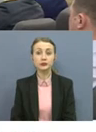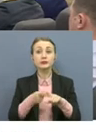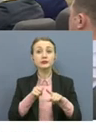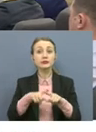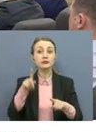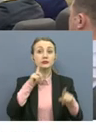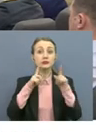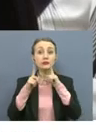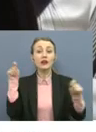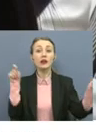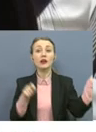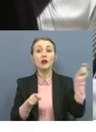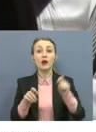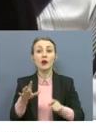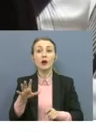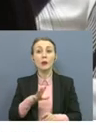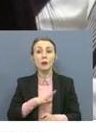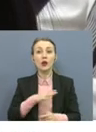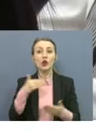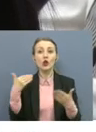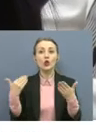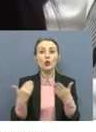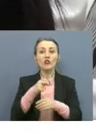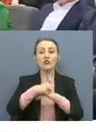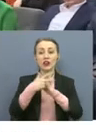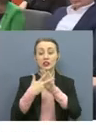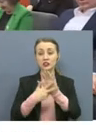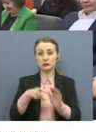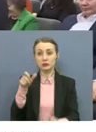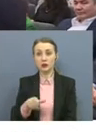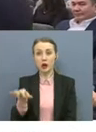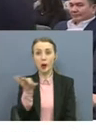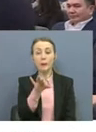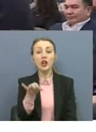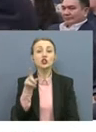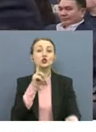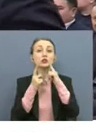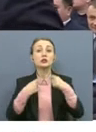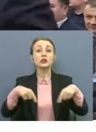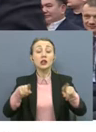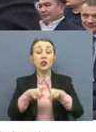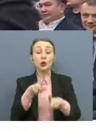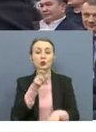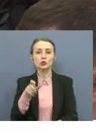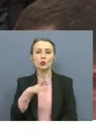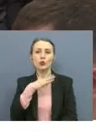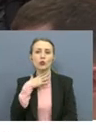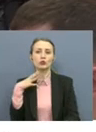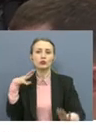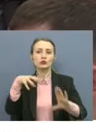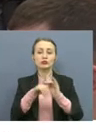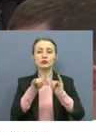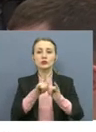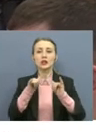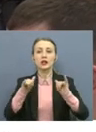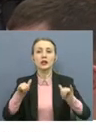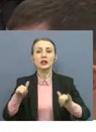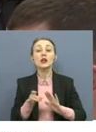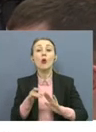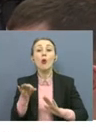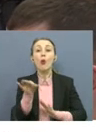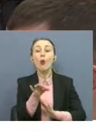18 жаңа мүшесі тағайындалды. Сондай-ақ өңірдің дамуына елеулі үлес қосқан бірқатар азаматтар мәслихаттың 25 жылдығы, Қазақстан Республикасының 100 жылдығы